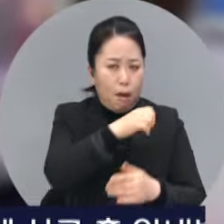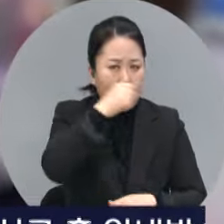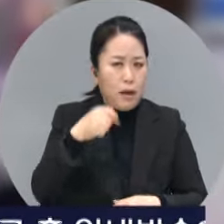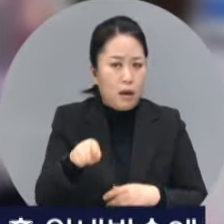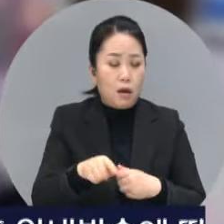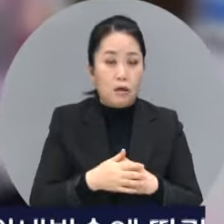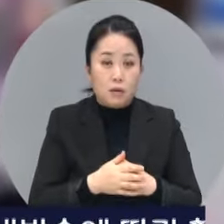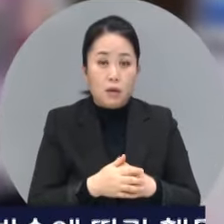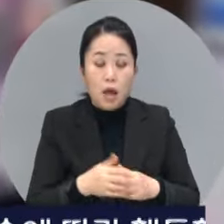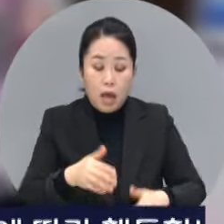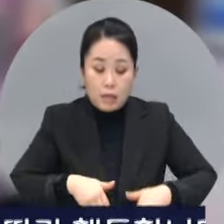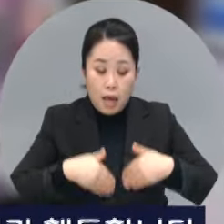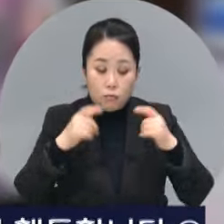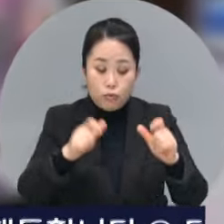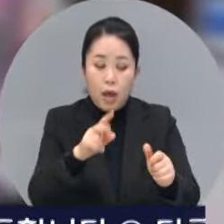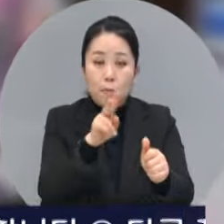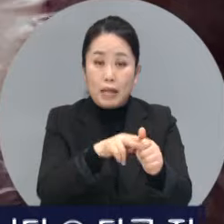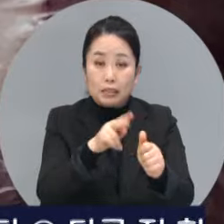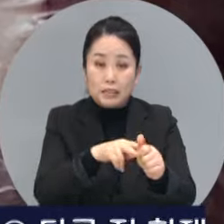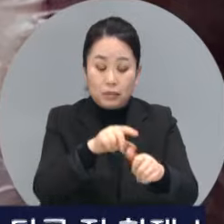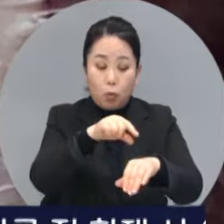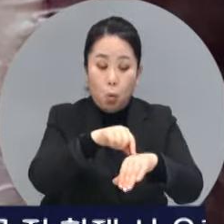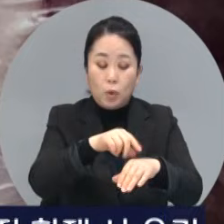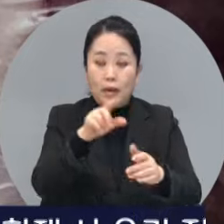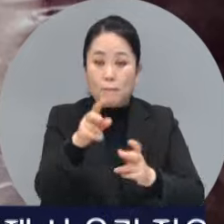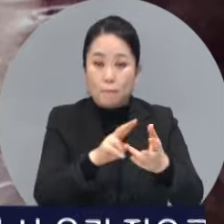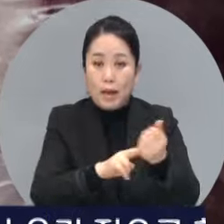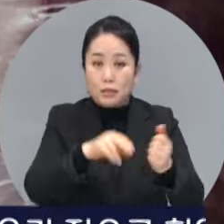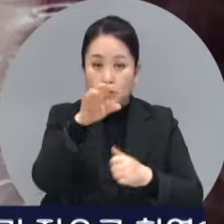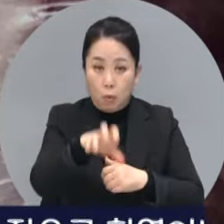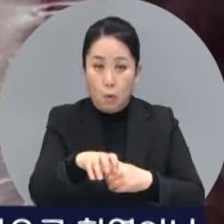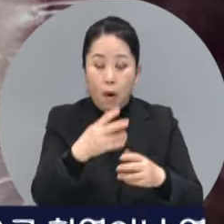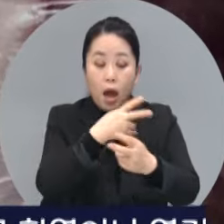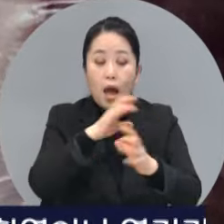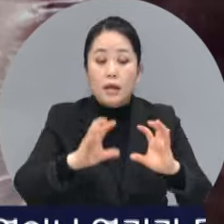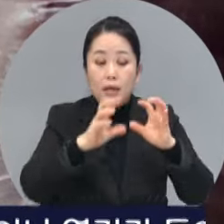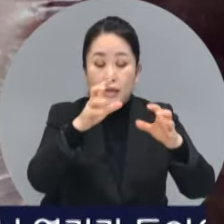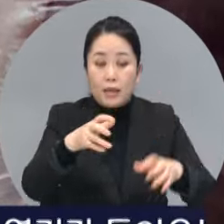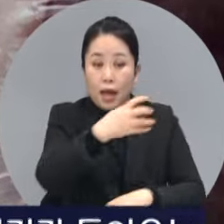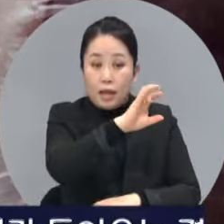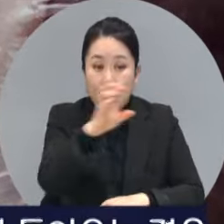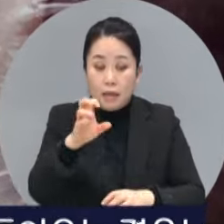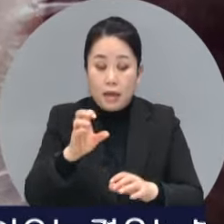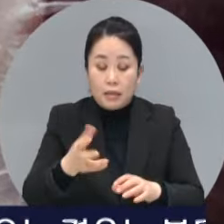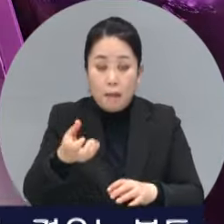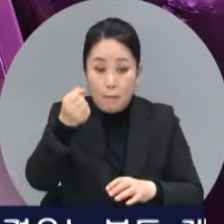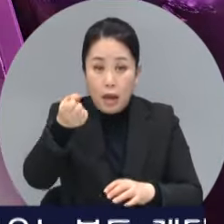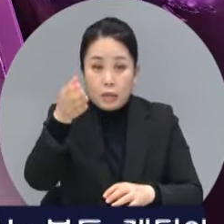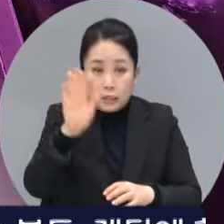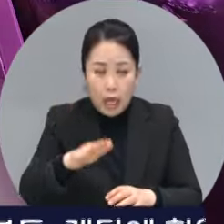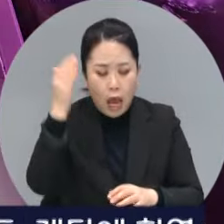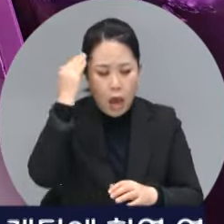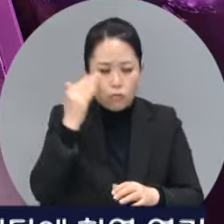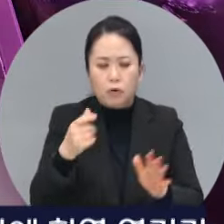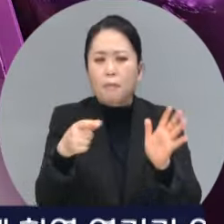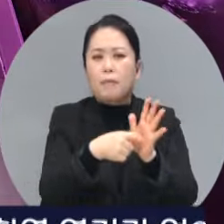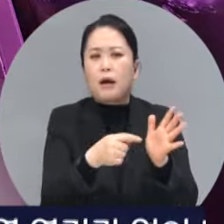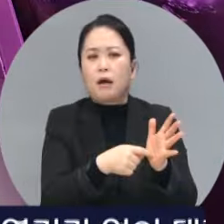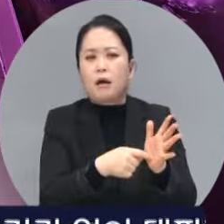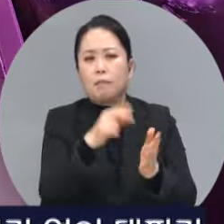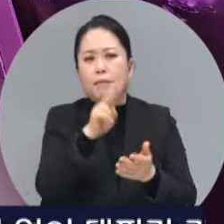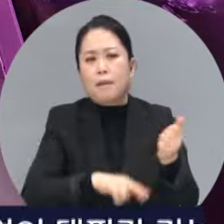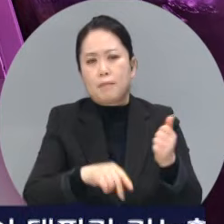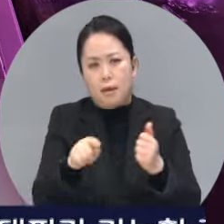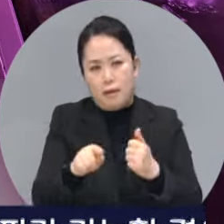마트 정육점. 캐나다산 돼지고기에다 국산 표시를 붙여 포장해 판매했습니다. 국산